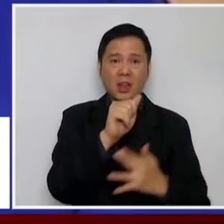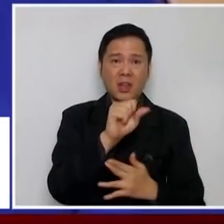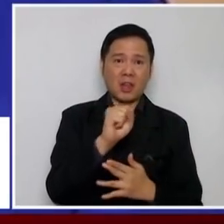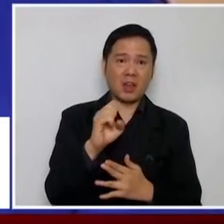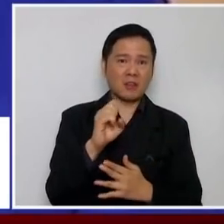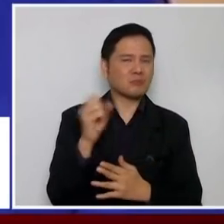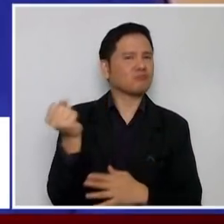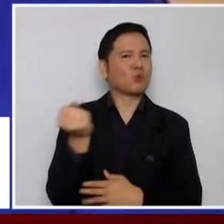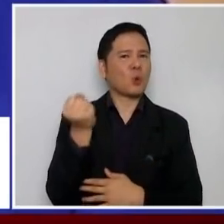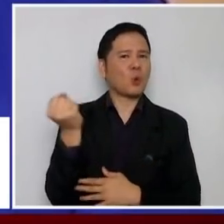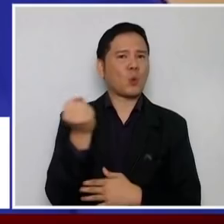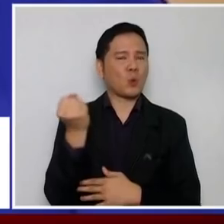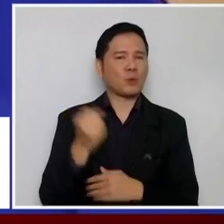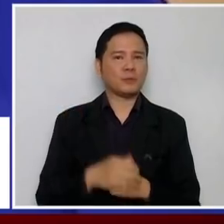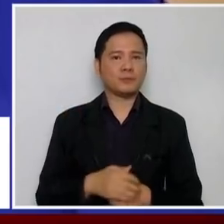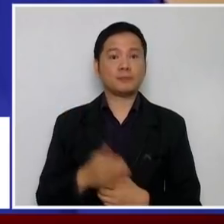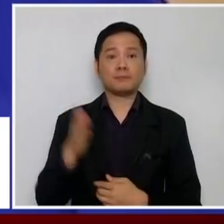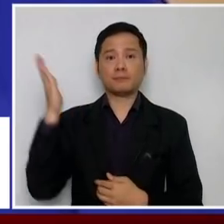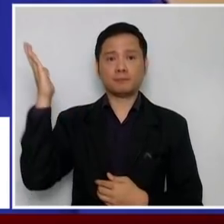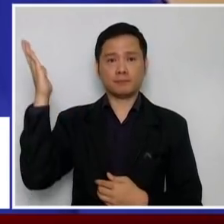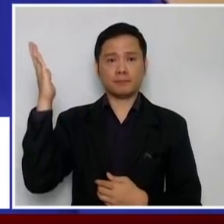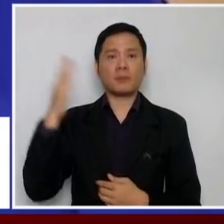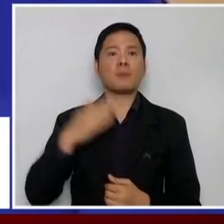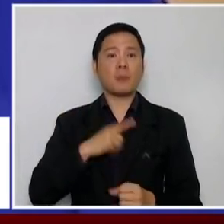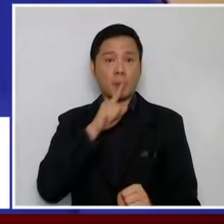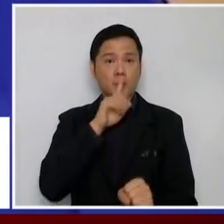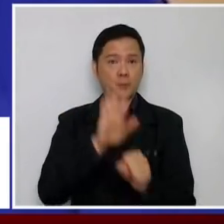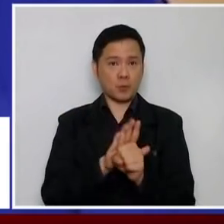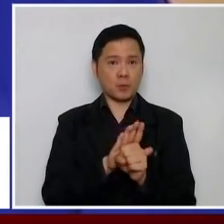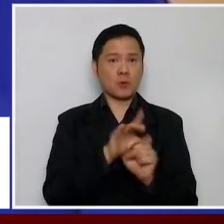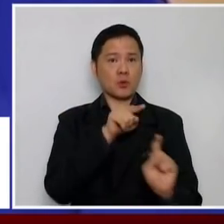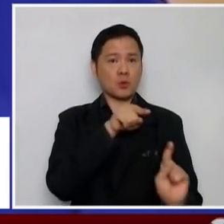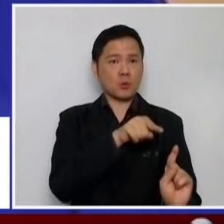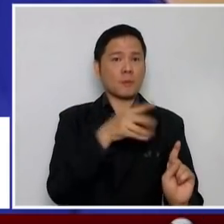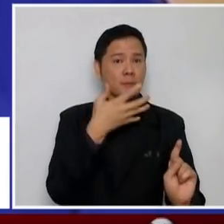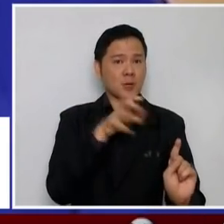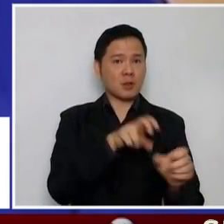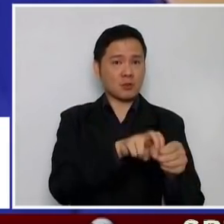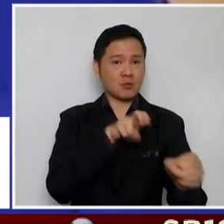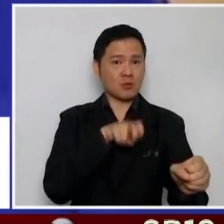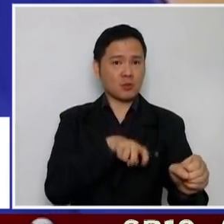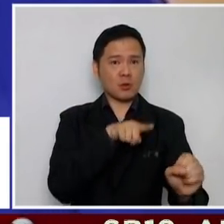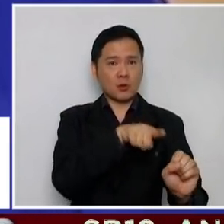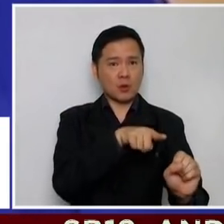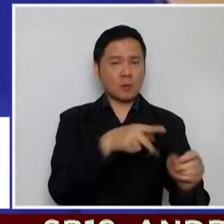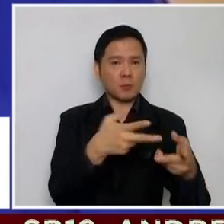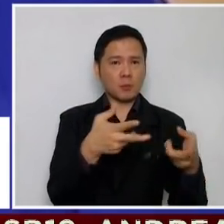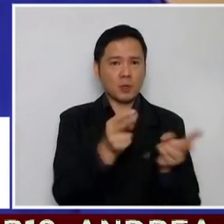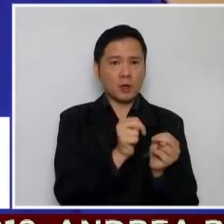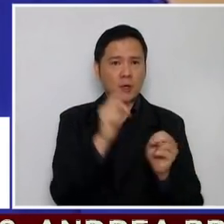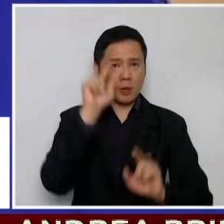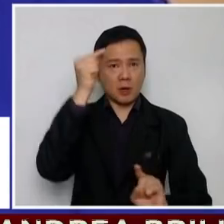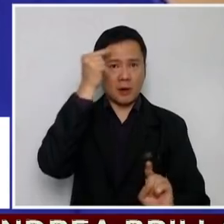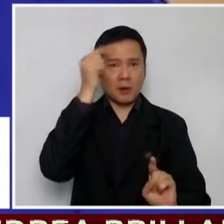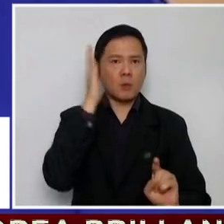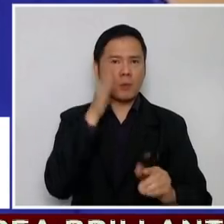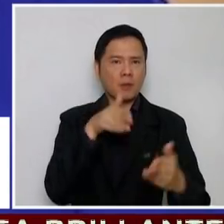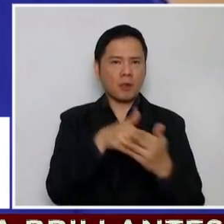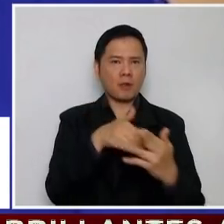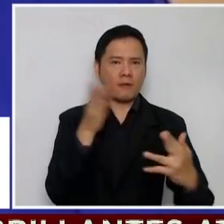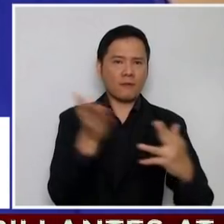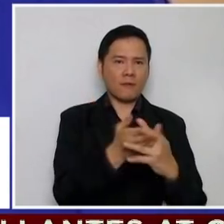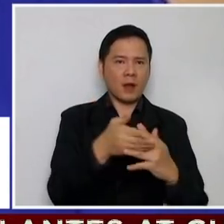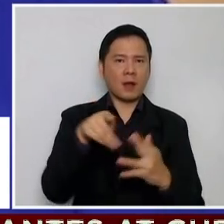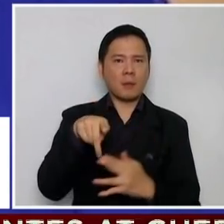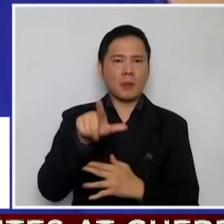pangako ko. Basta pag nawala na sila sa pwesto, ipa-file namin ang mga kasong plunder kina Duterte at